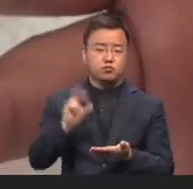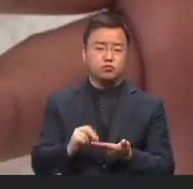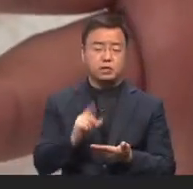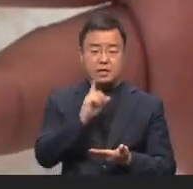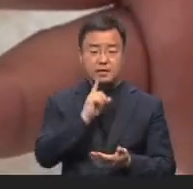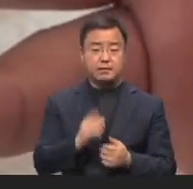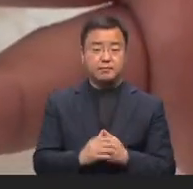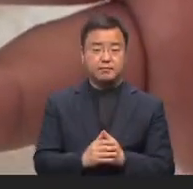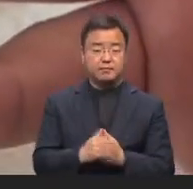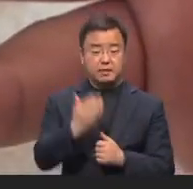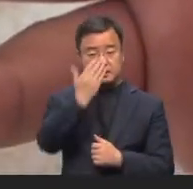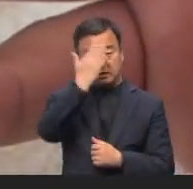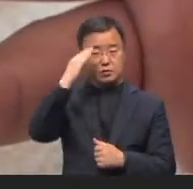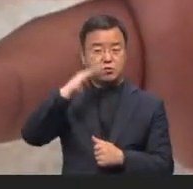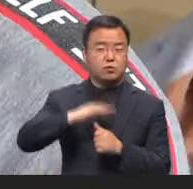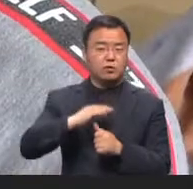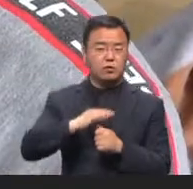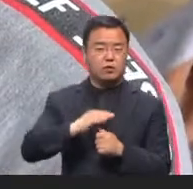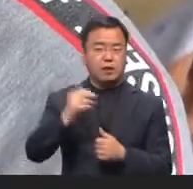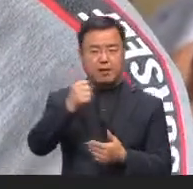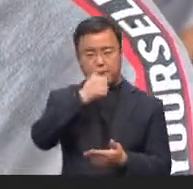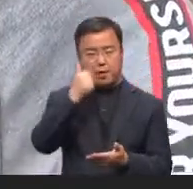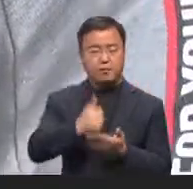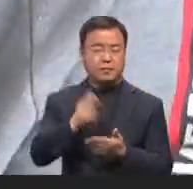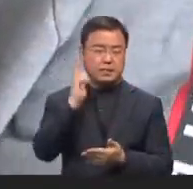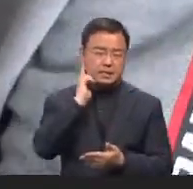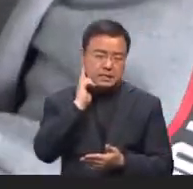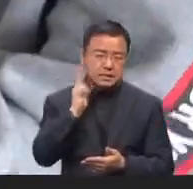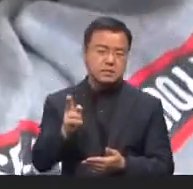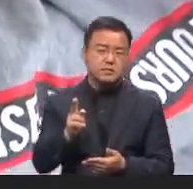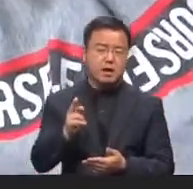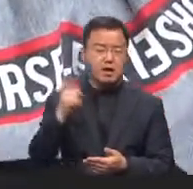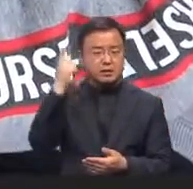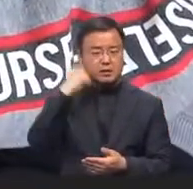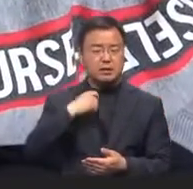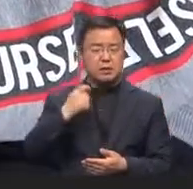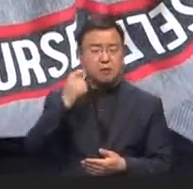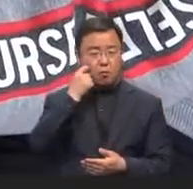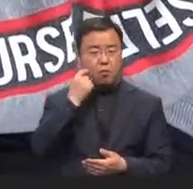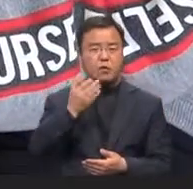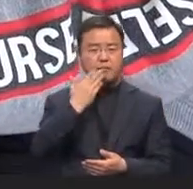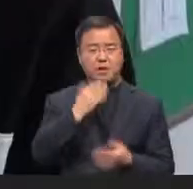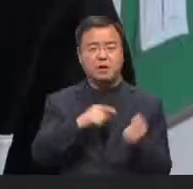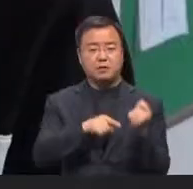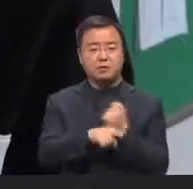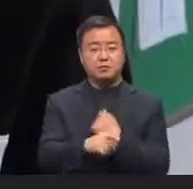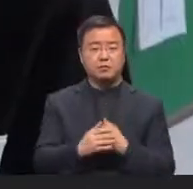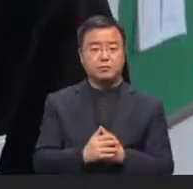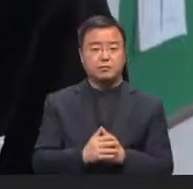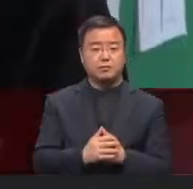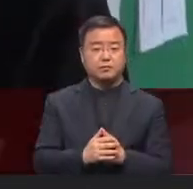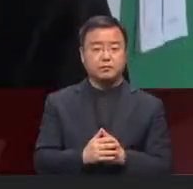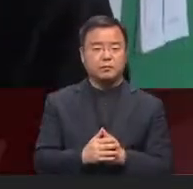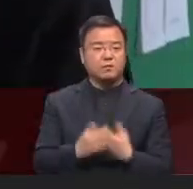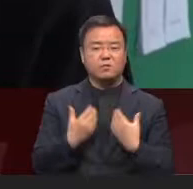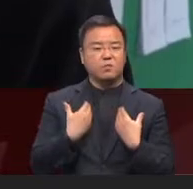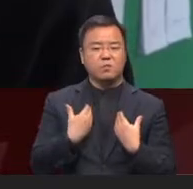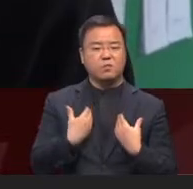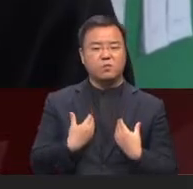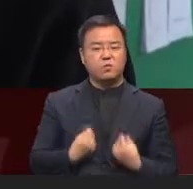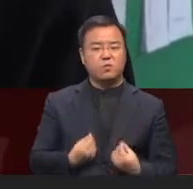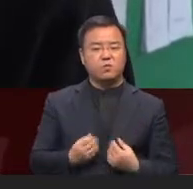지적입니다. 청소년들이 범죄의 심각성을 느끼지 못할 수 있기 때문인데요. 상당히 많은 실망감이 들고